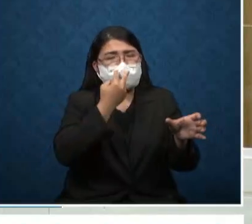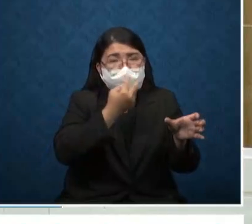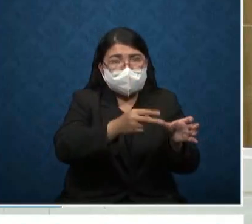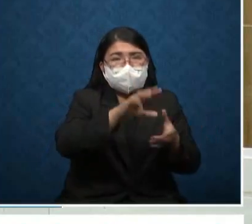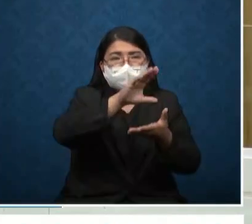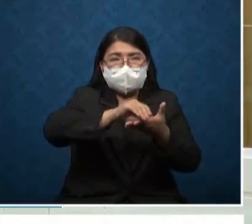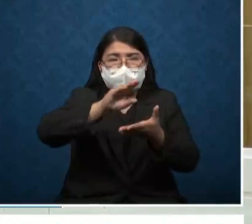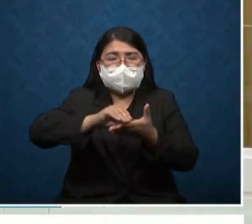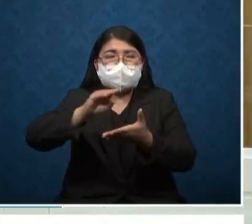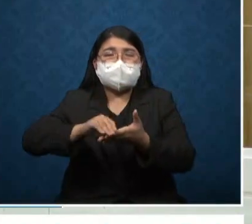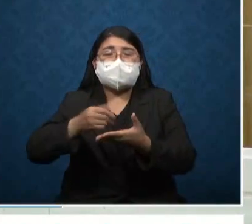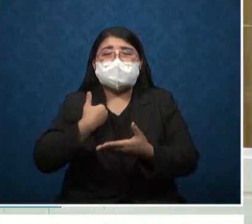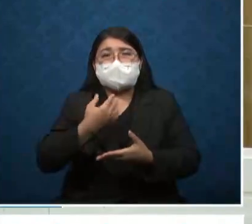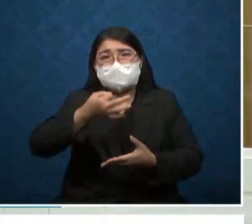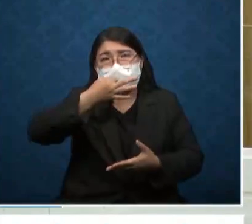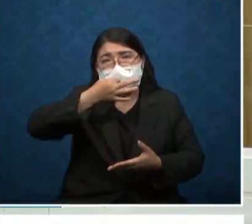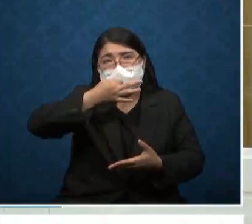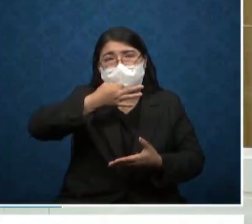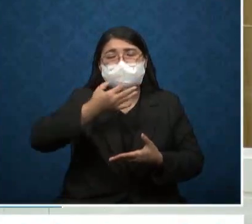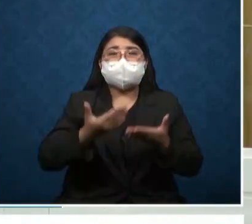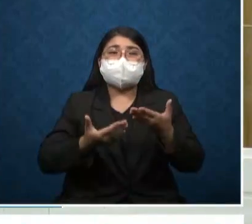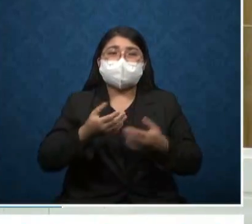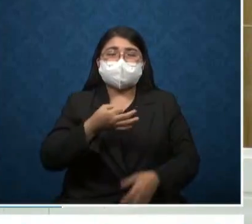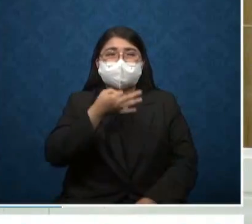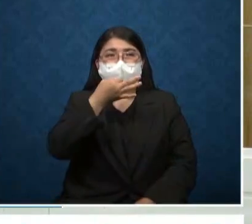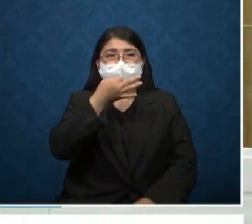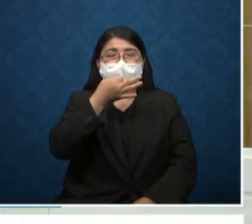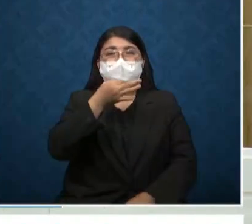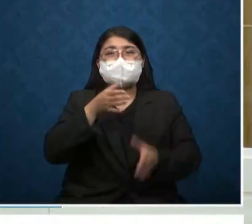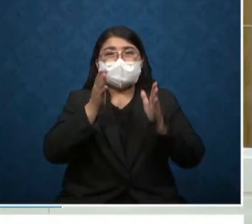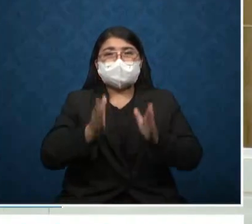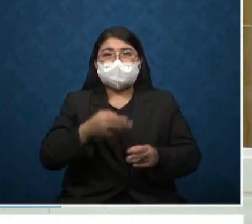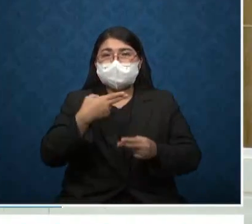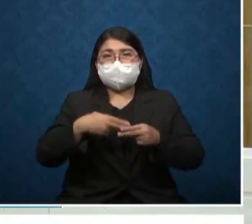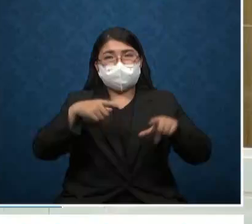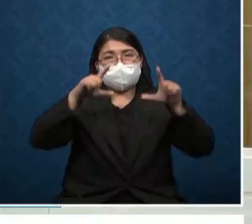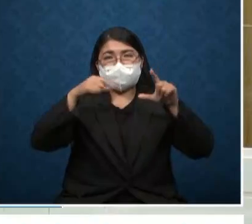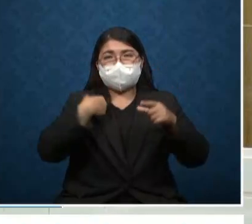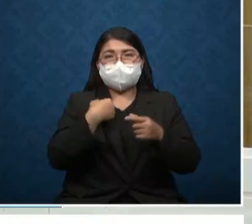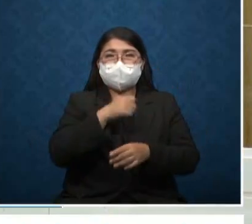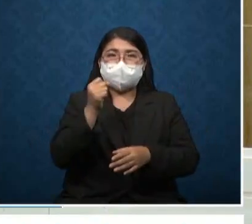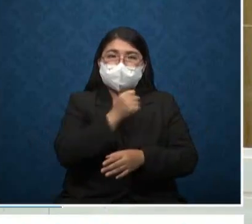ี่เป็